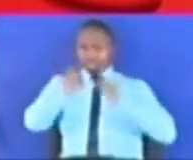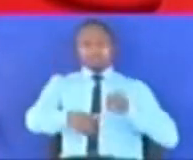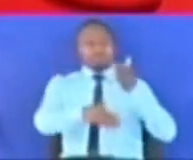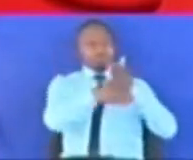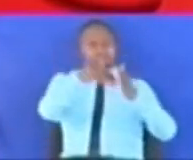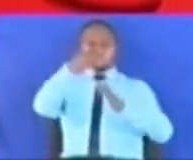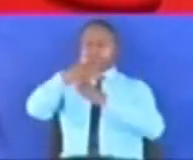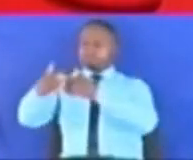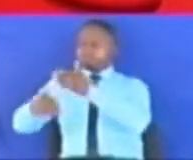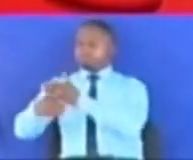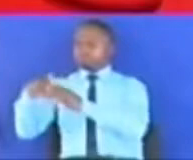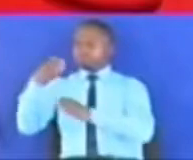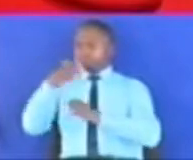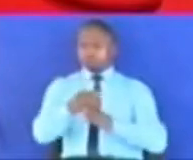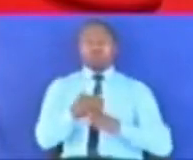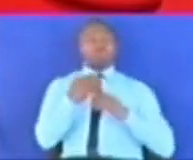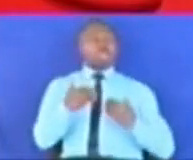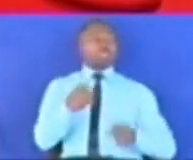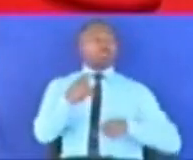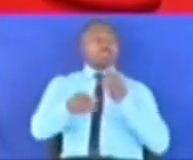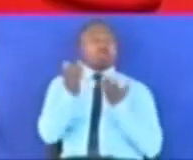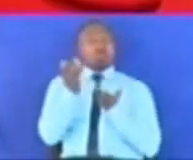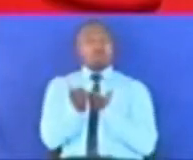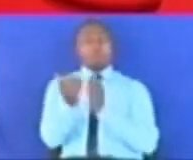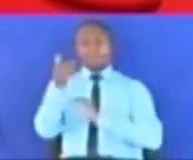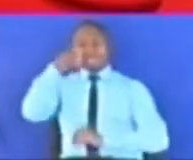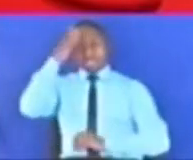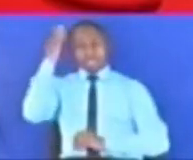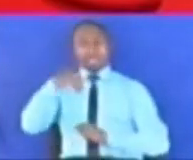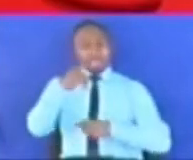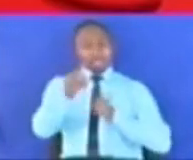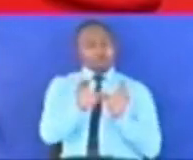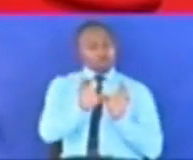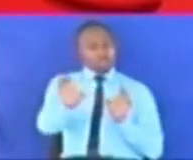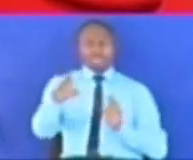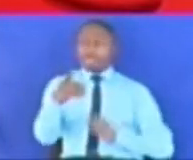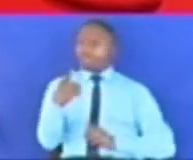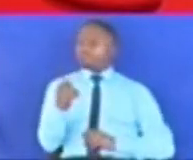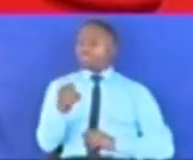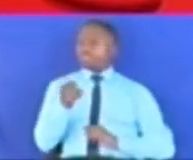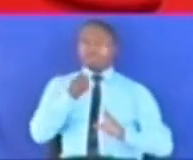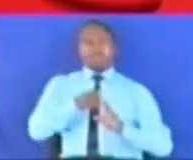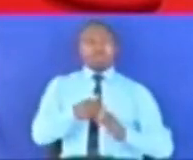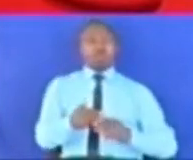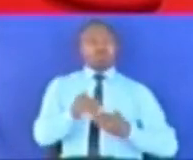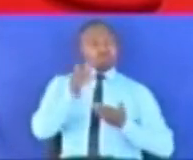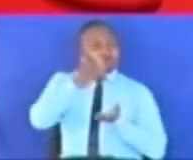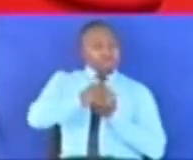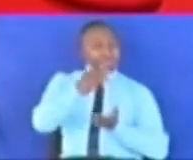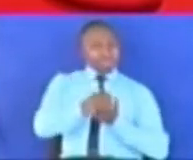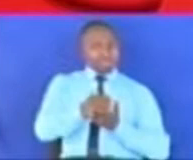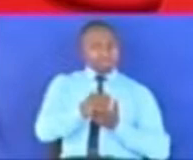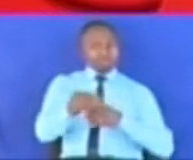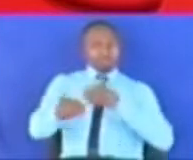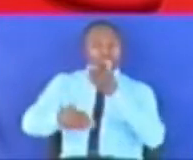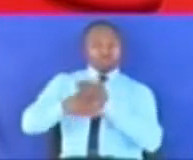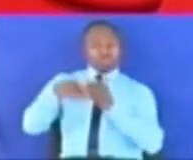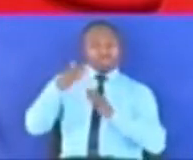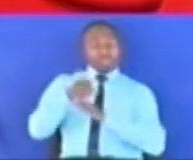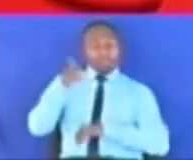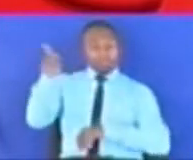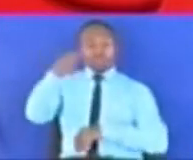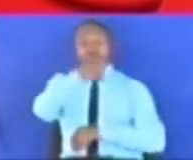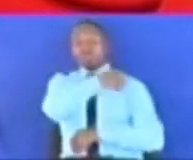tutaendelea kuiomba serikali yetu sikivu iendelee kutenga fedha za kutosha ili kuweza kukamilisha ujenzi